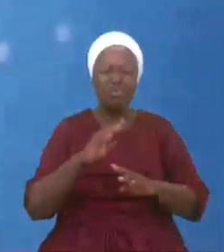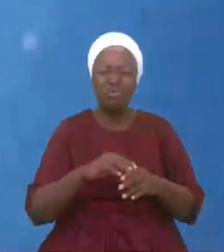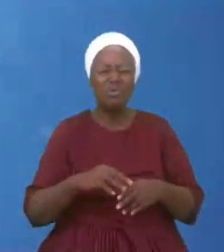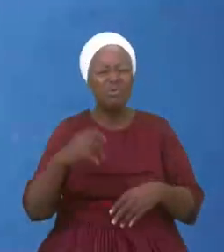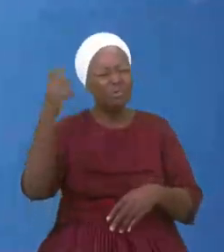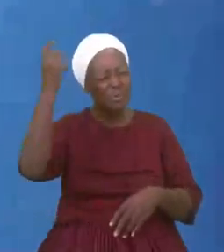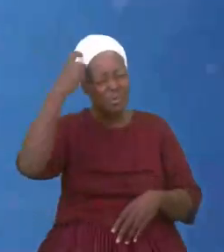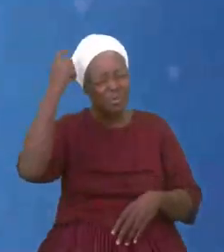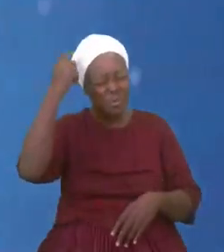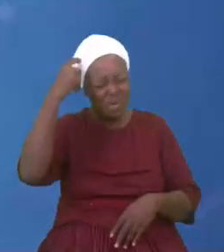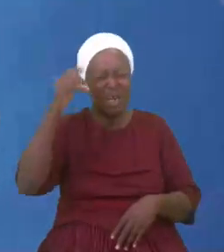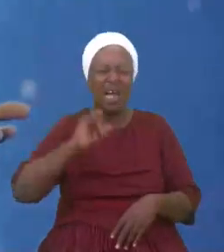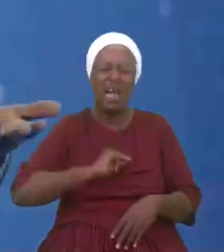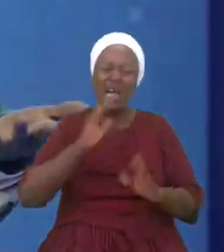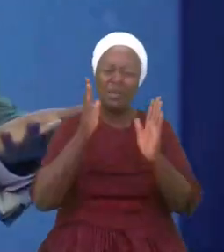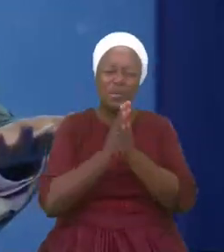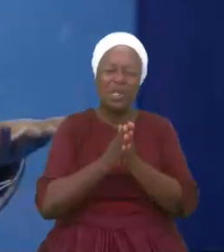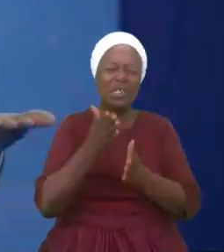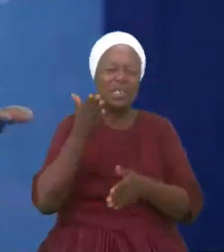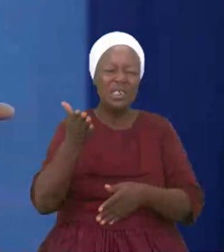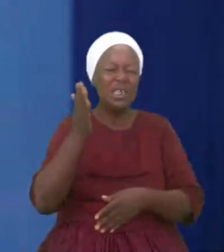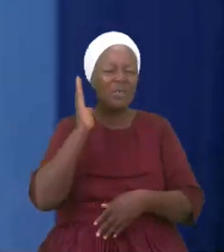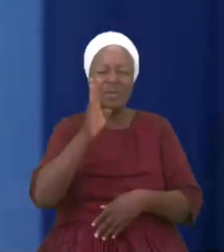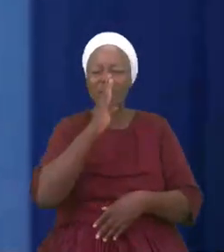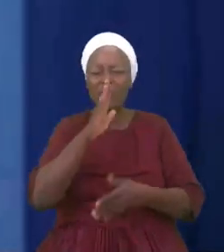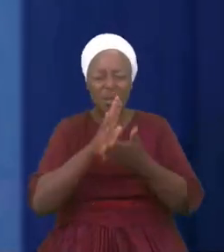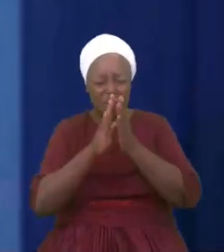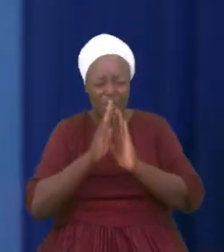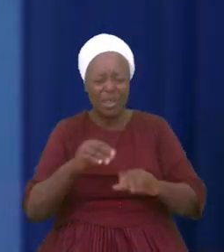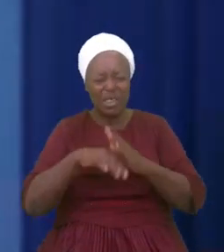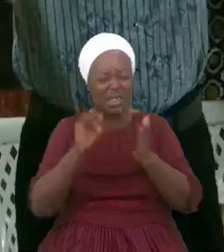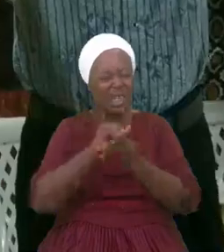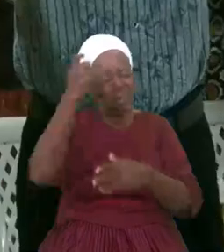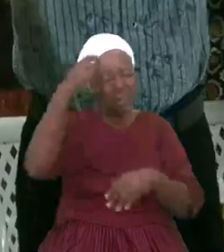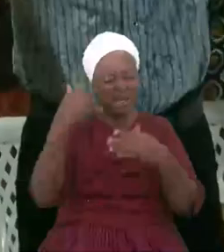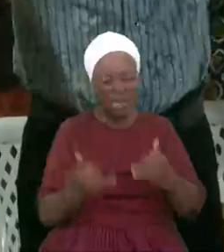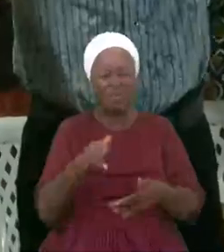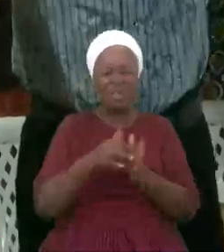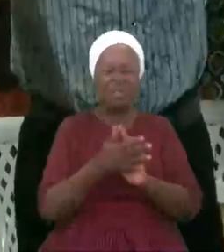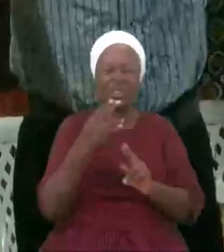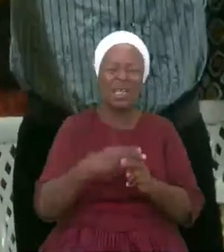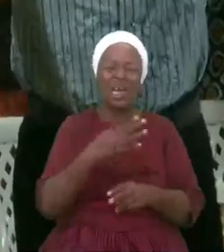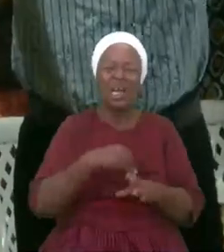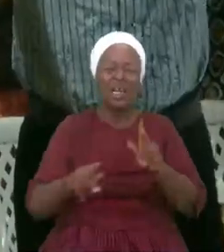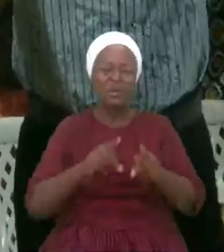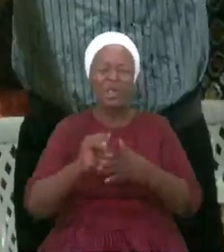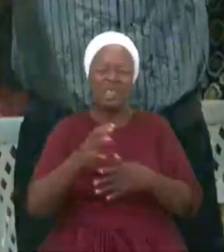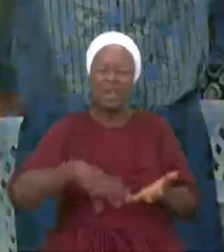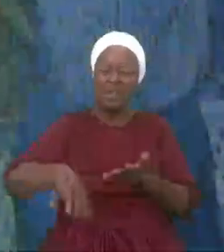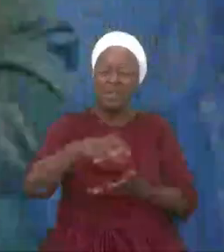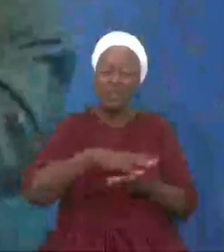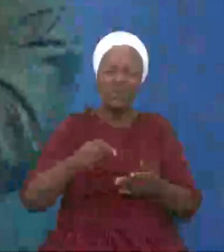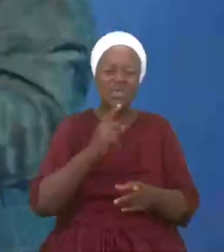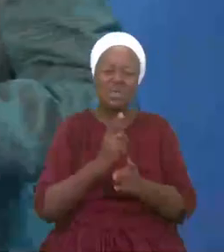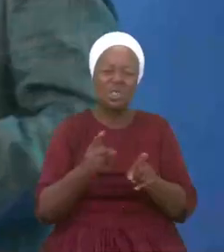Christ et le cerveau torturé traumatisé je prie qu'il l'appelle